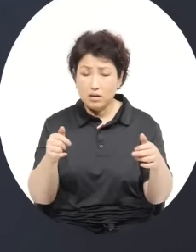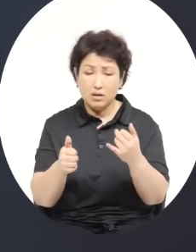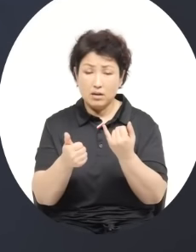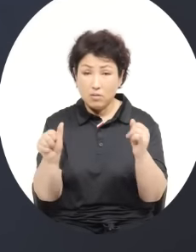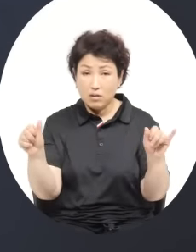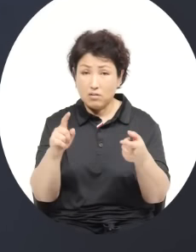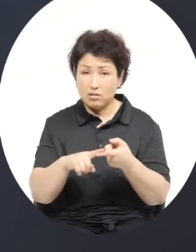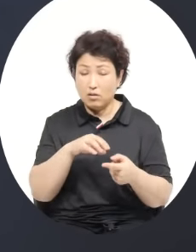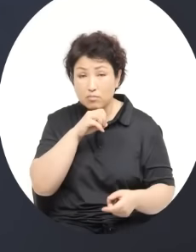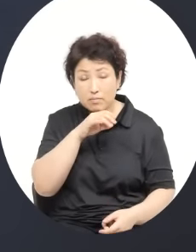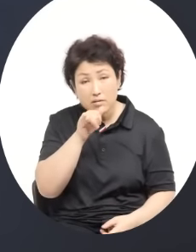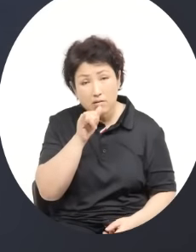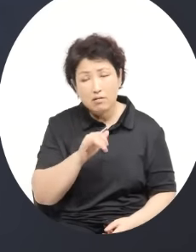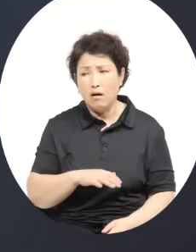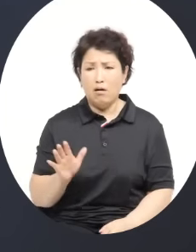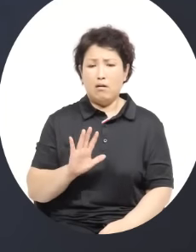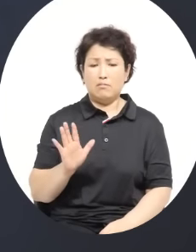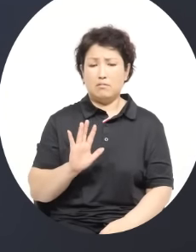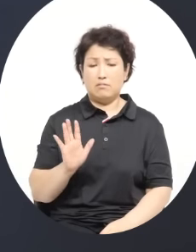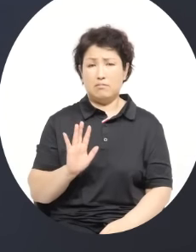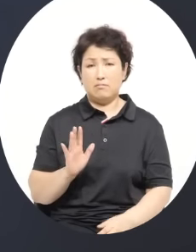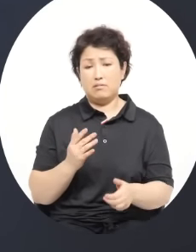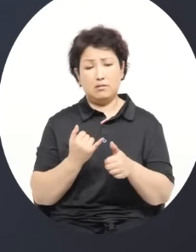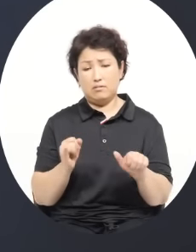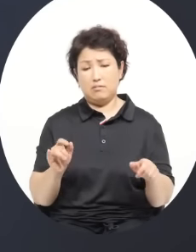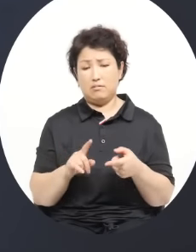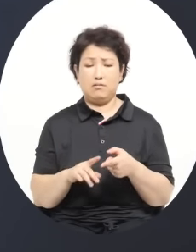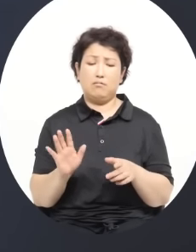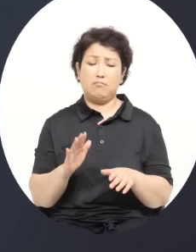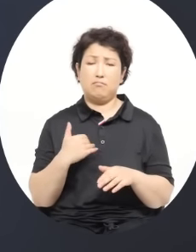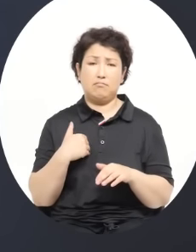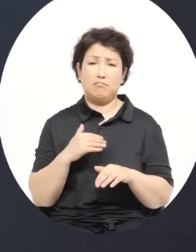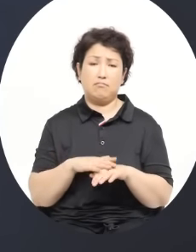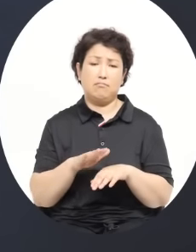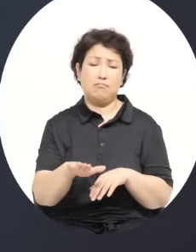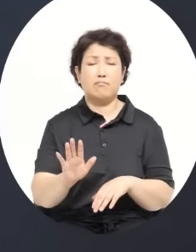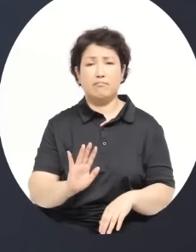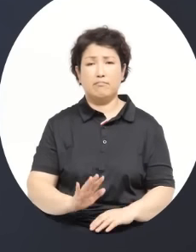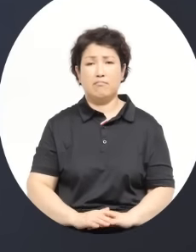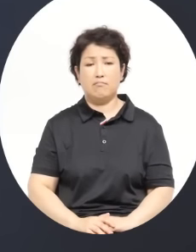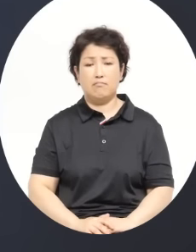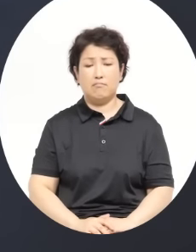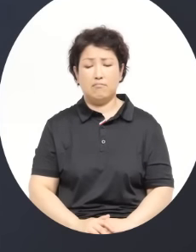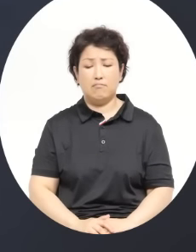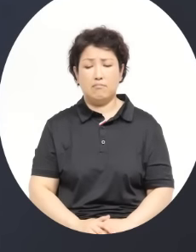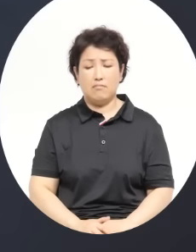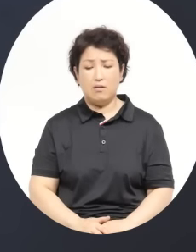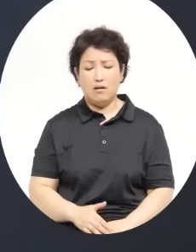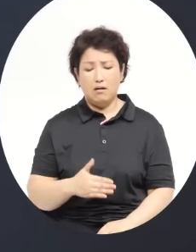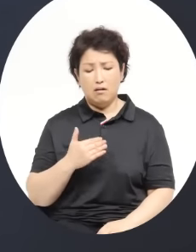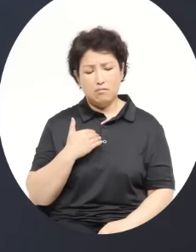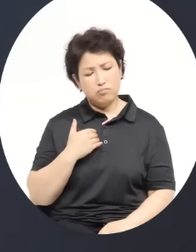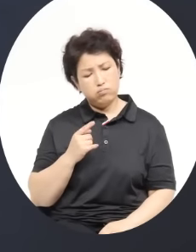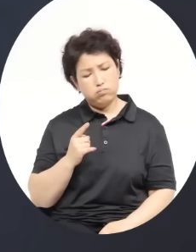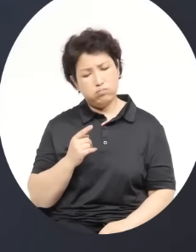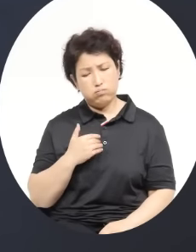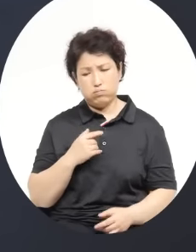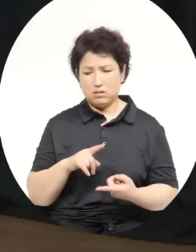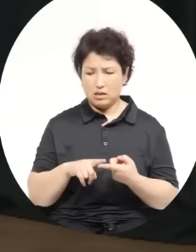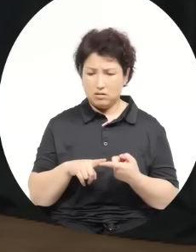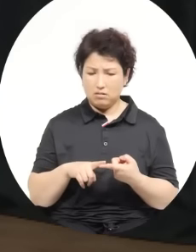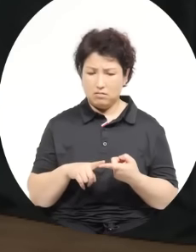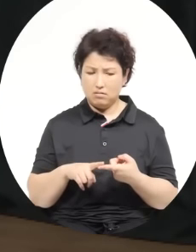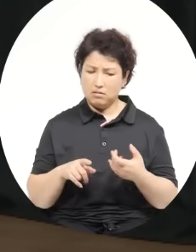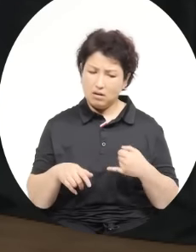대해서 불만이에요? 아니에요. 그건 아니에요. 그럼 뭐 본인 근데, 권리니까. 아 전혀 이제 저에 대해서 뭐